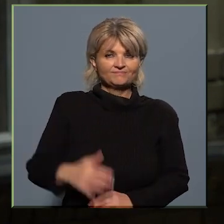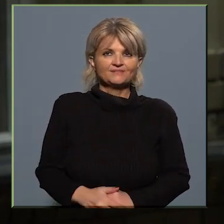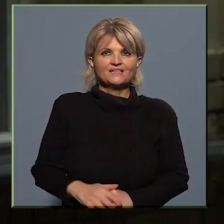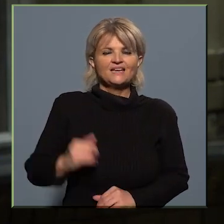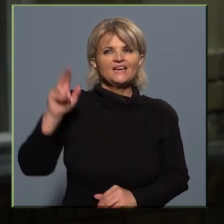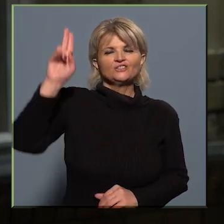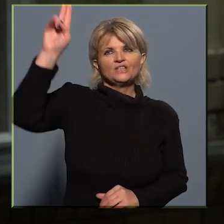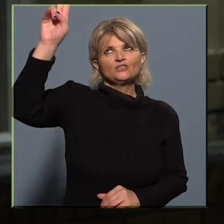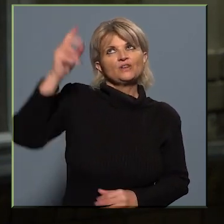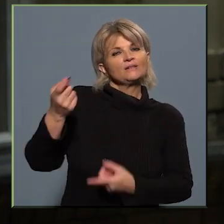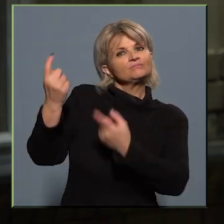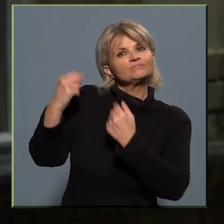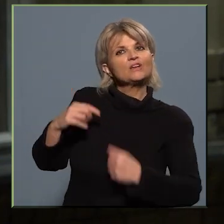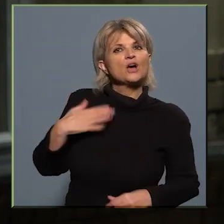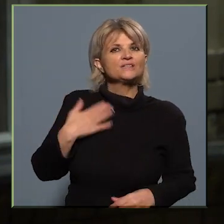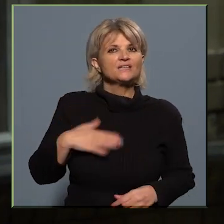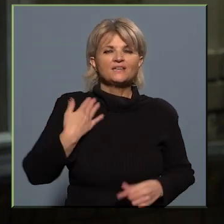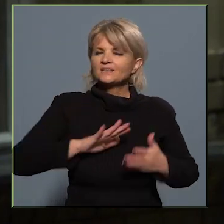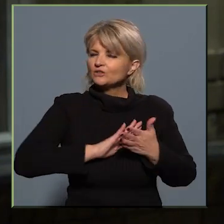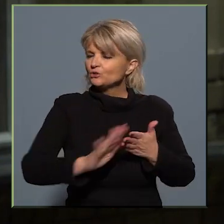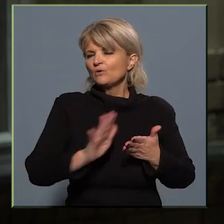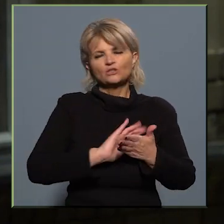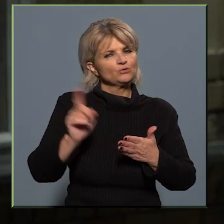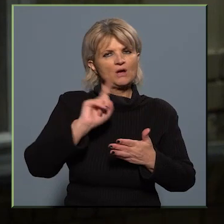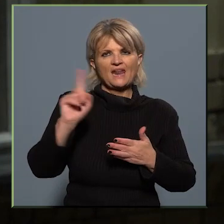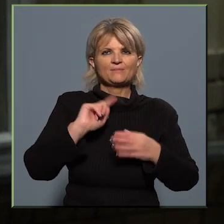És Isten részéről a szeretete soha nem szűnik meg.